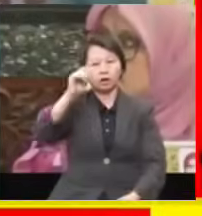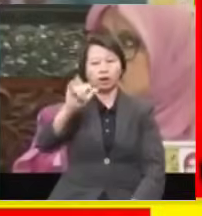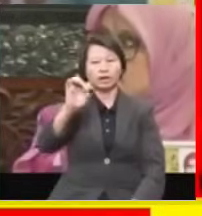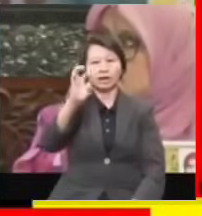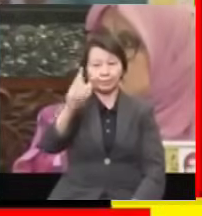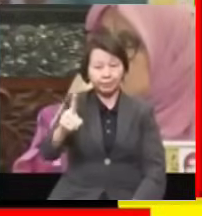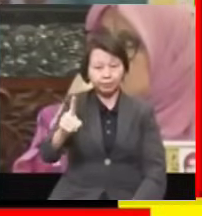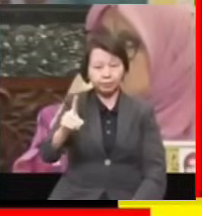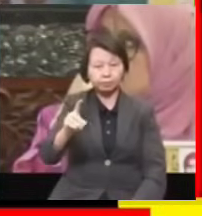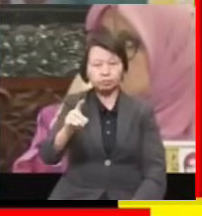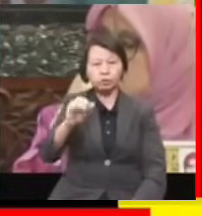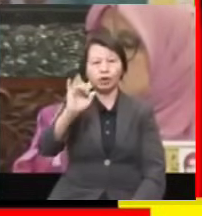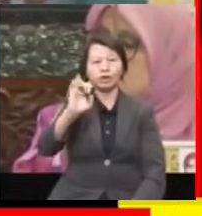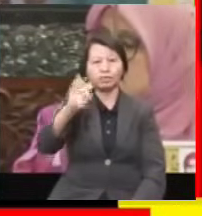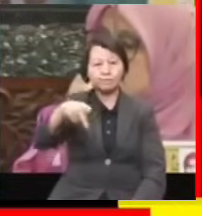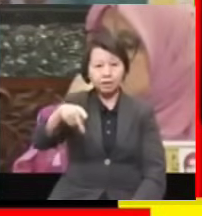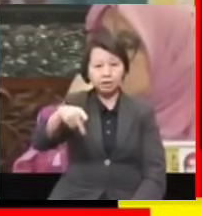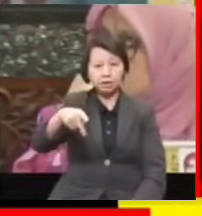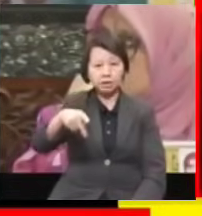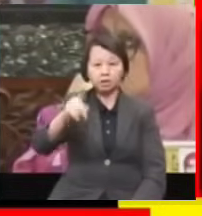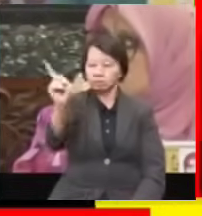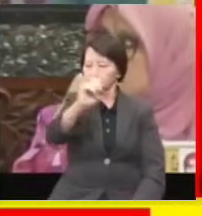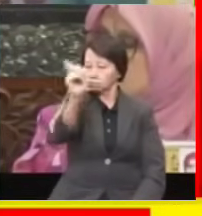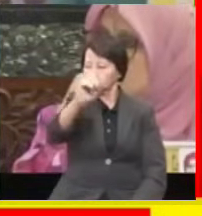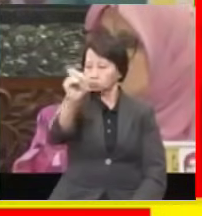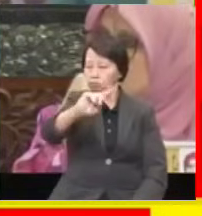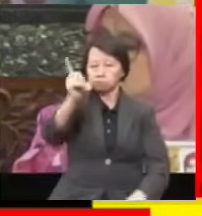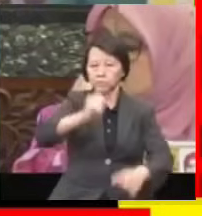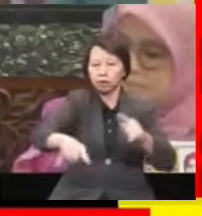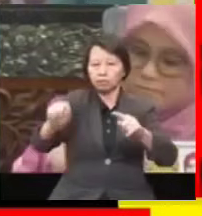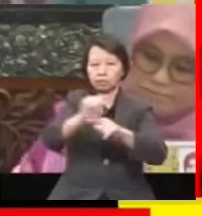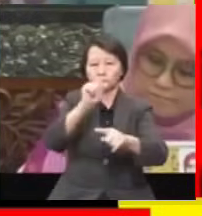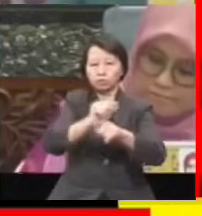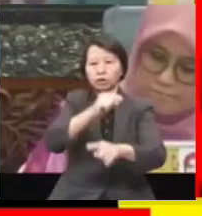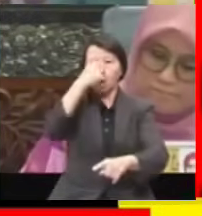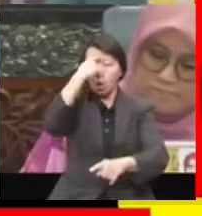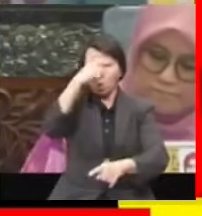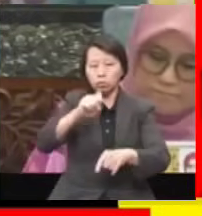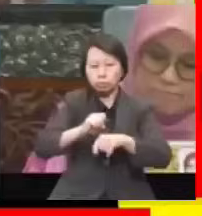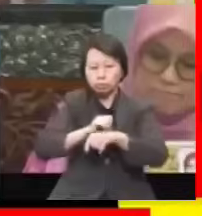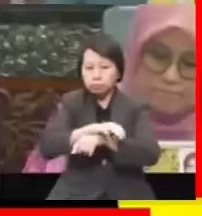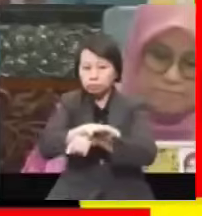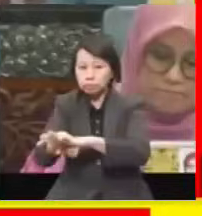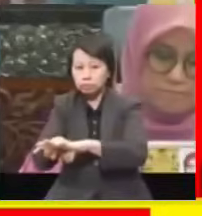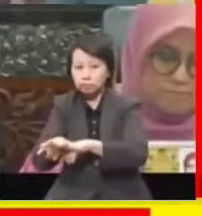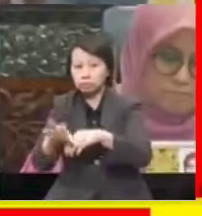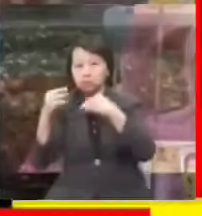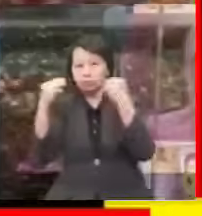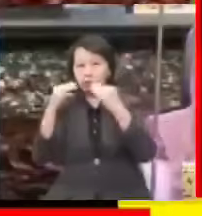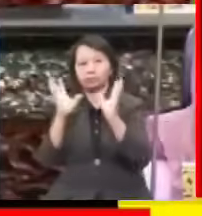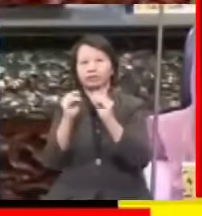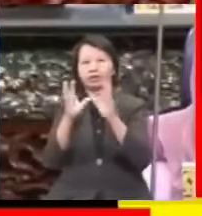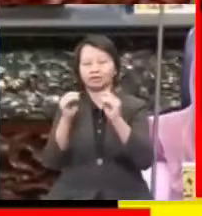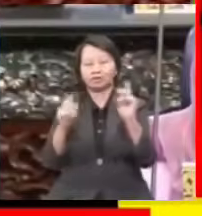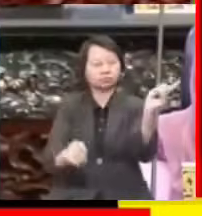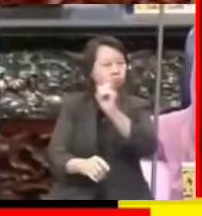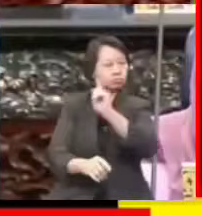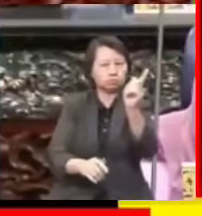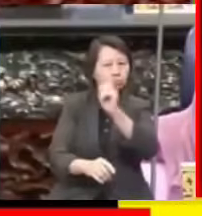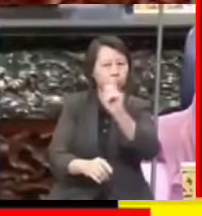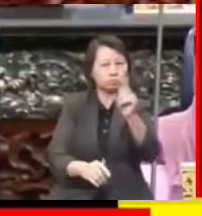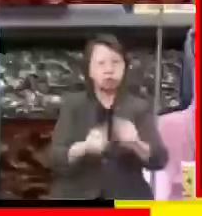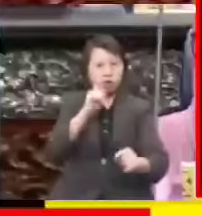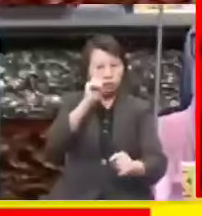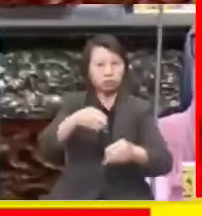Yang di-Pertua Negeri tidak boleh digunakan bagi mempengaruhi majlis mesyuarat.